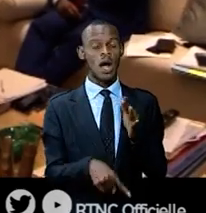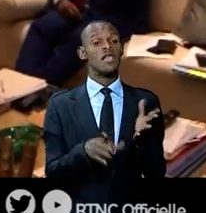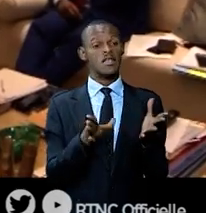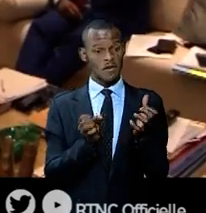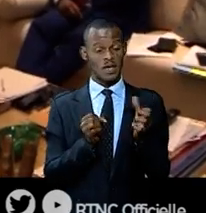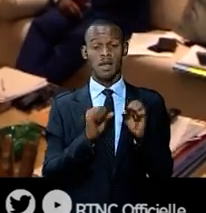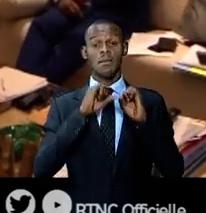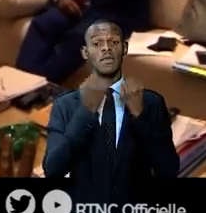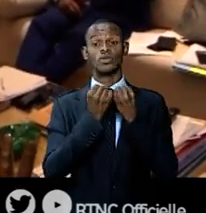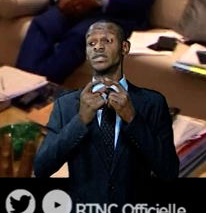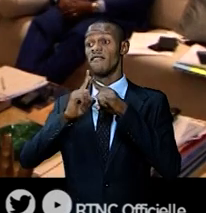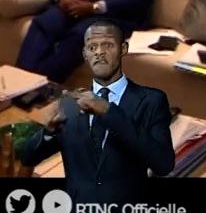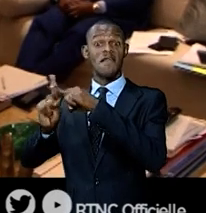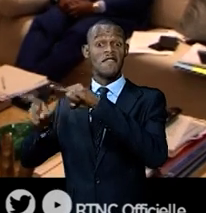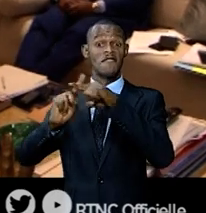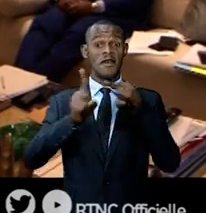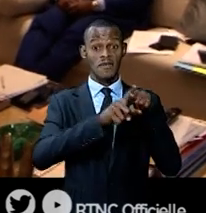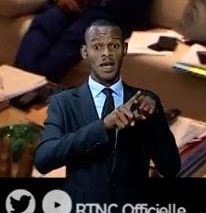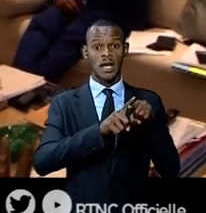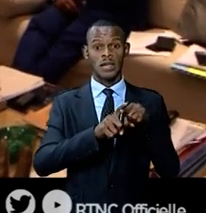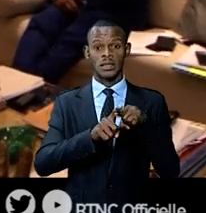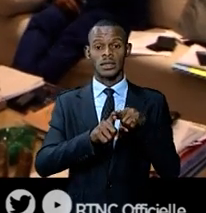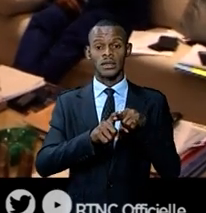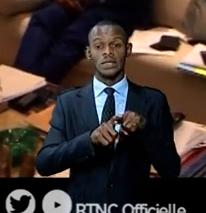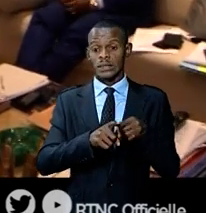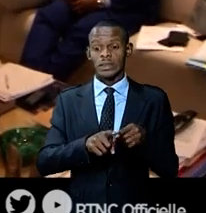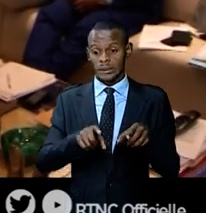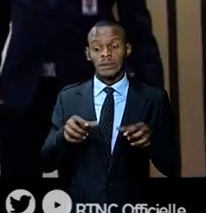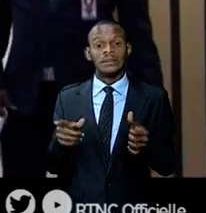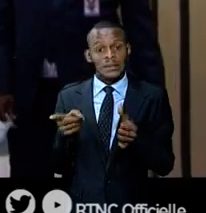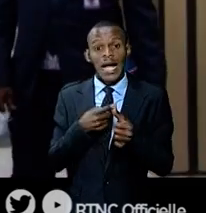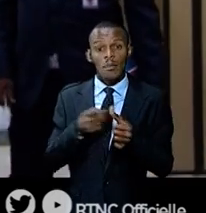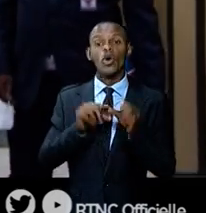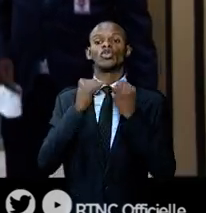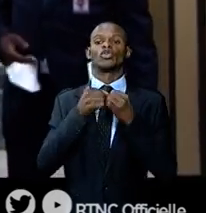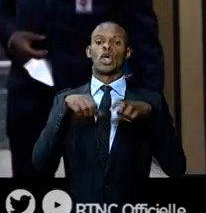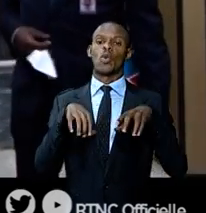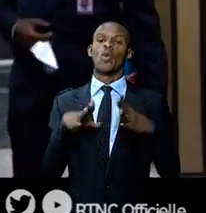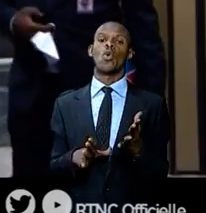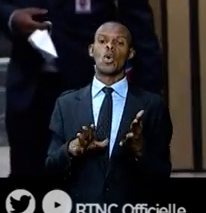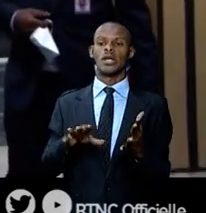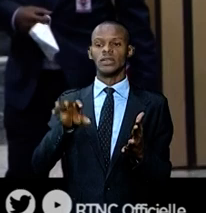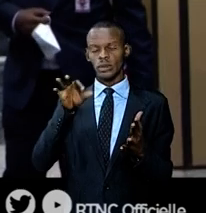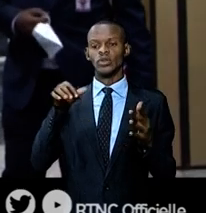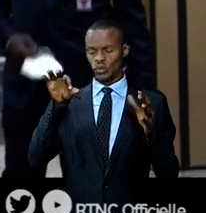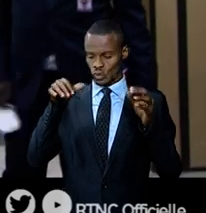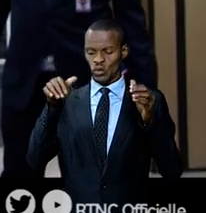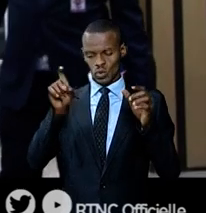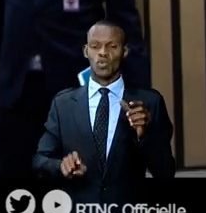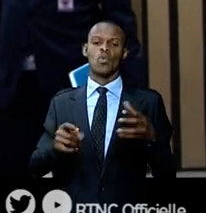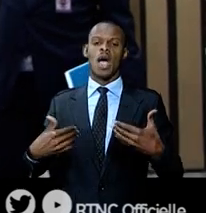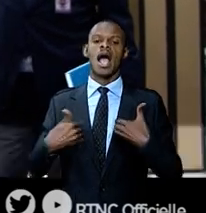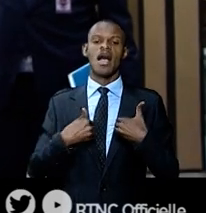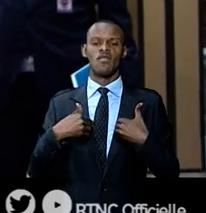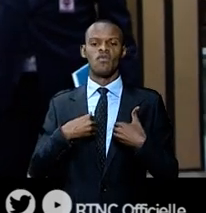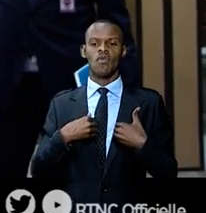à capitaux congolais gagner les marchés de la sous-traitance dans tous les secteurs de la vie économique, a déclaré